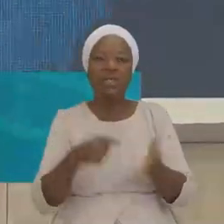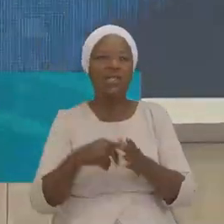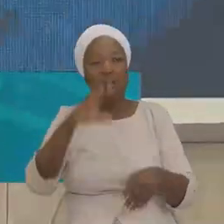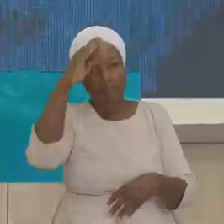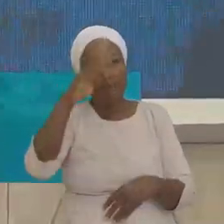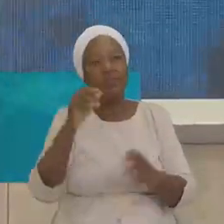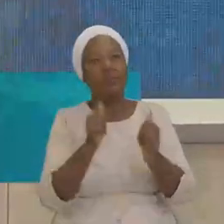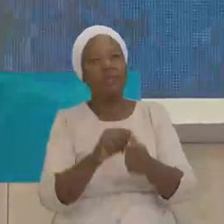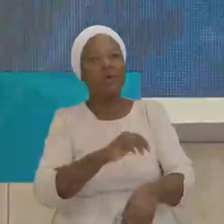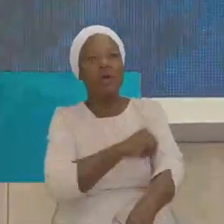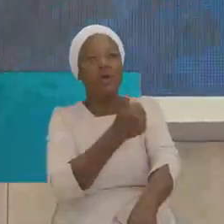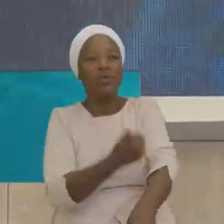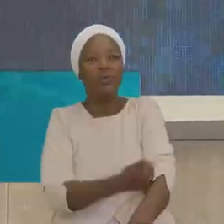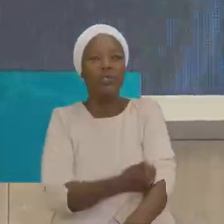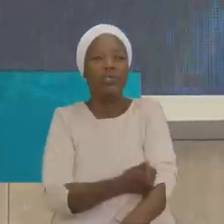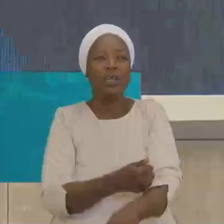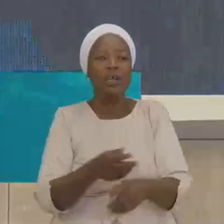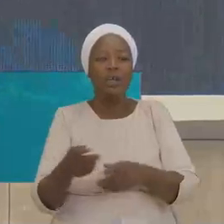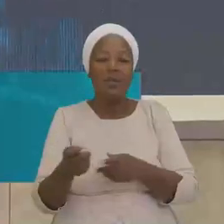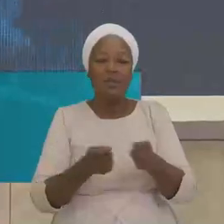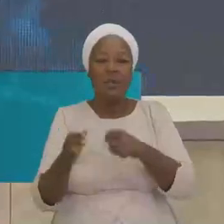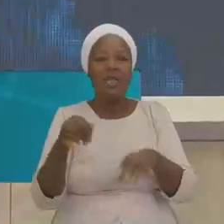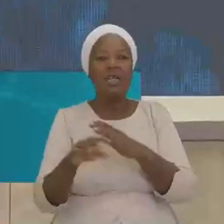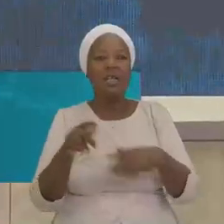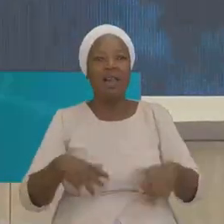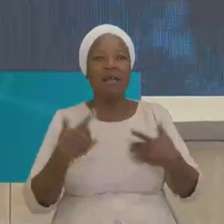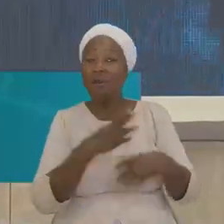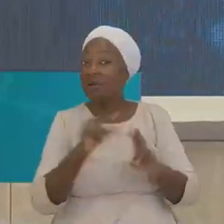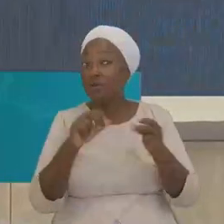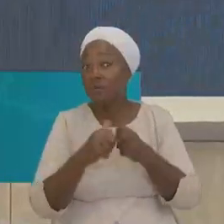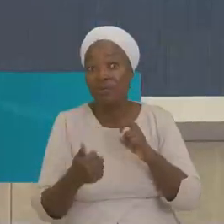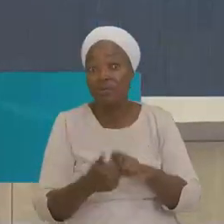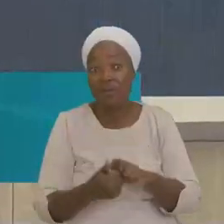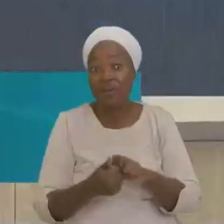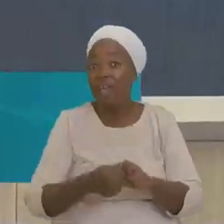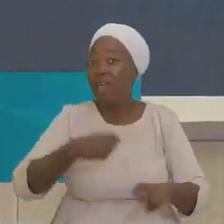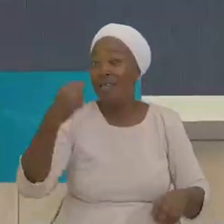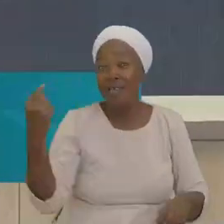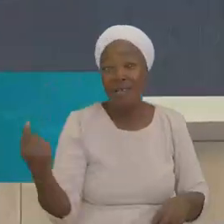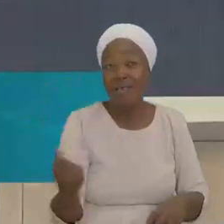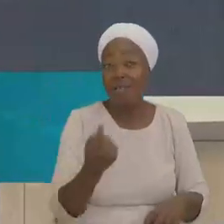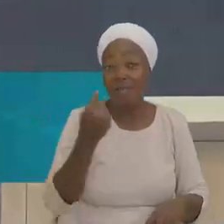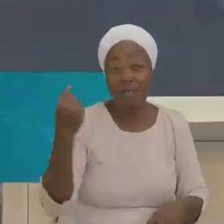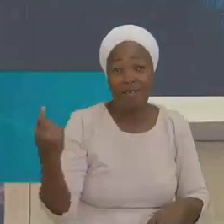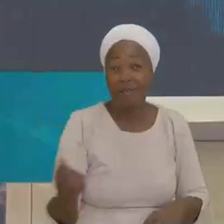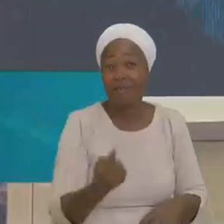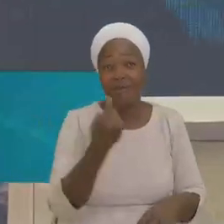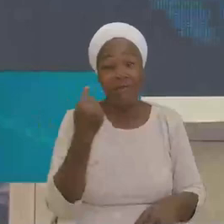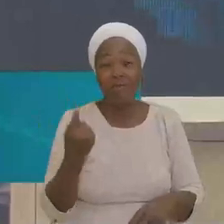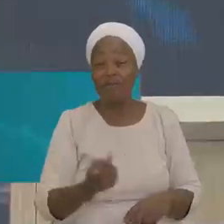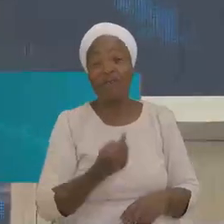Qui est celui, cet homme d'autorité qui règne dans la vie? Et aucun